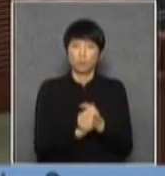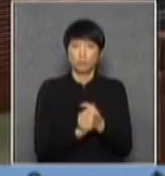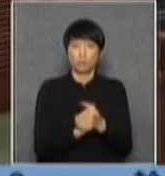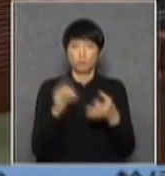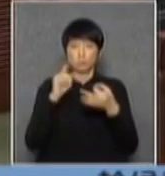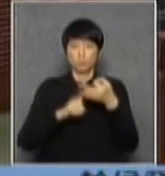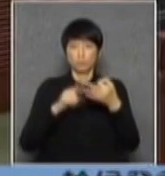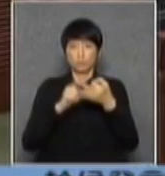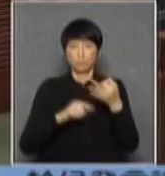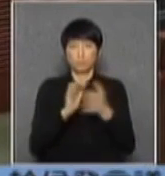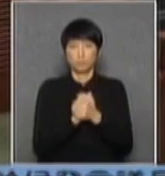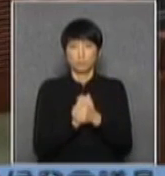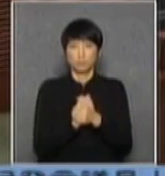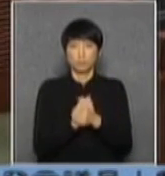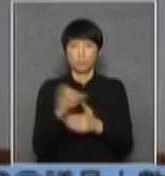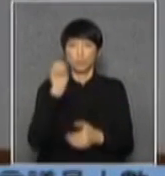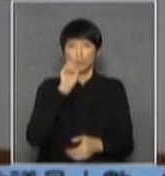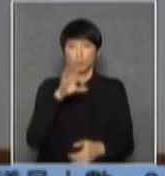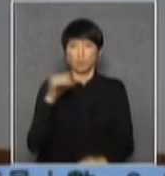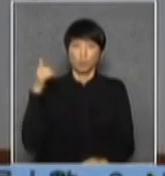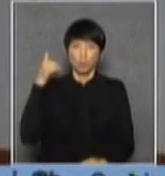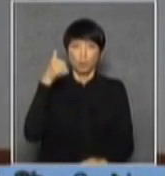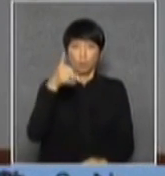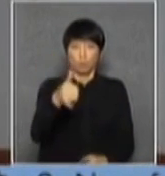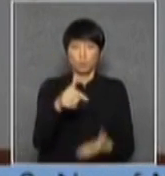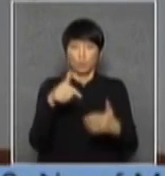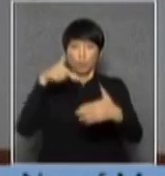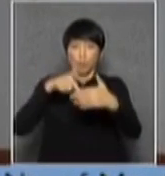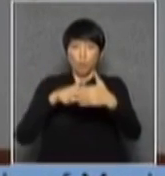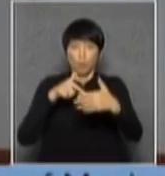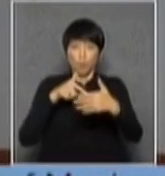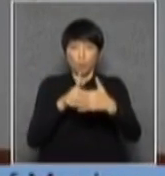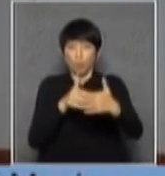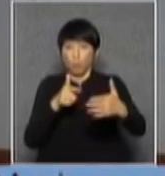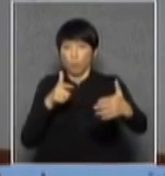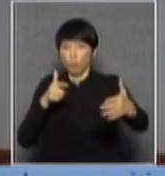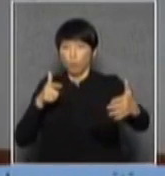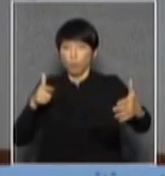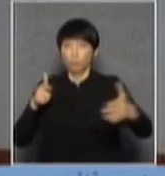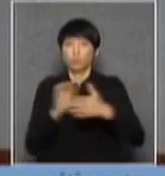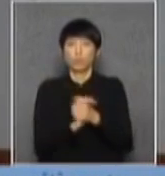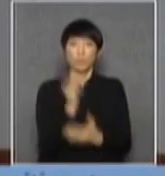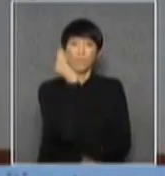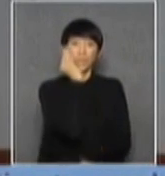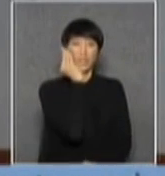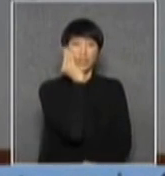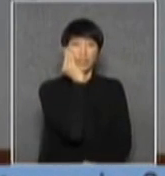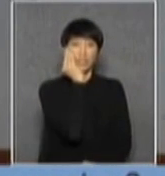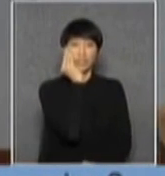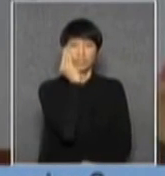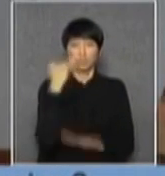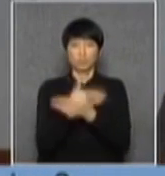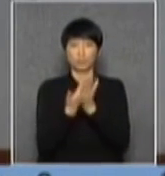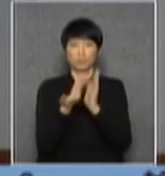萬不毛啊，深入不毛嘅喺呢一個 Burma 即係緬甸嗰個地區，有個族有個遊食